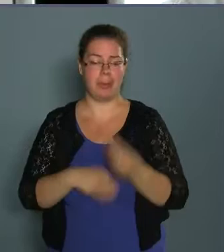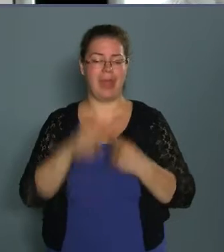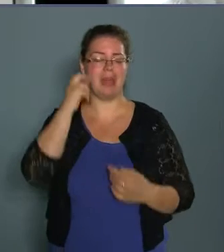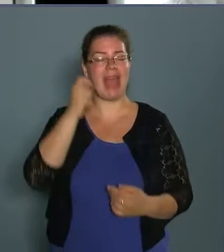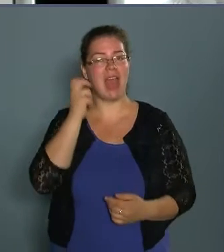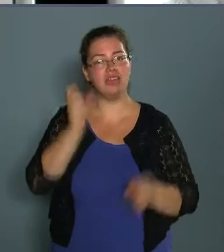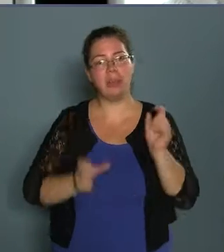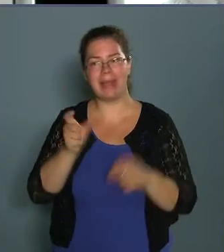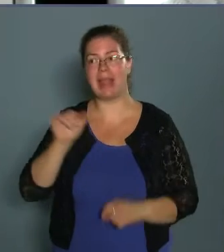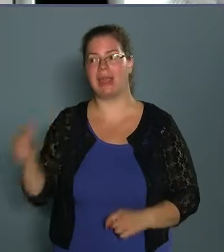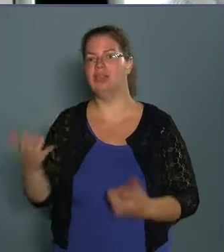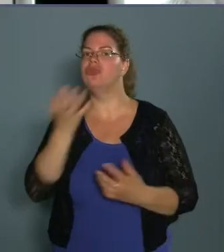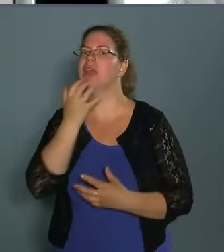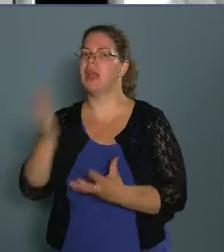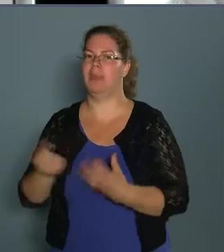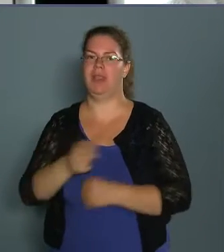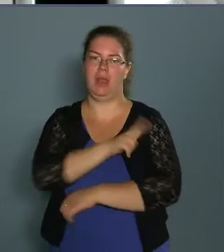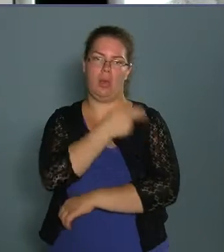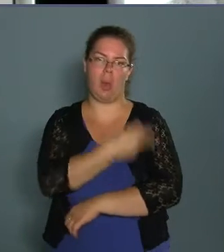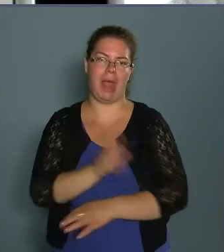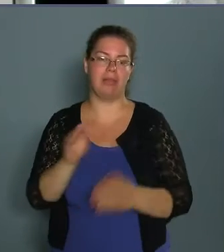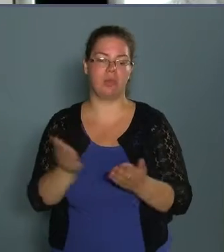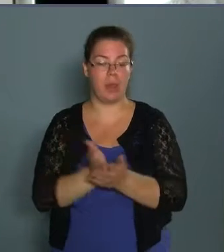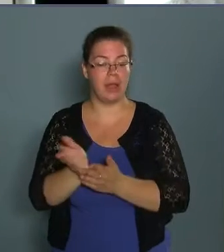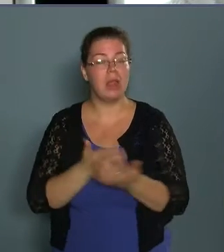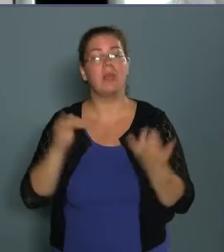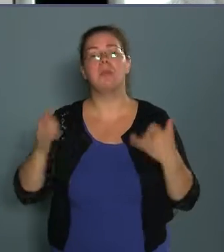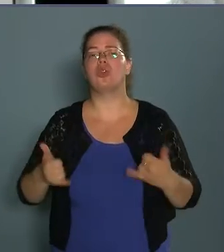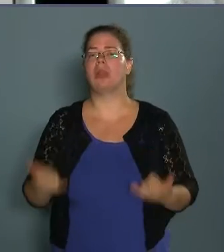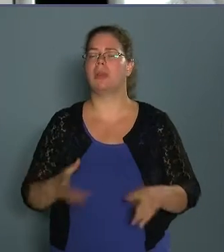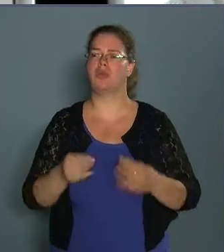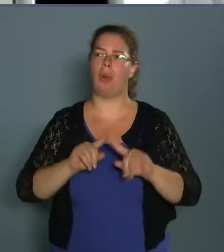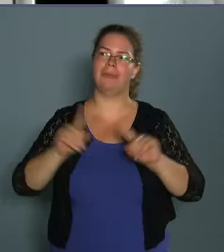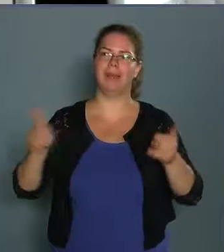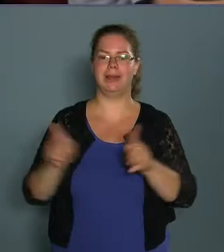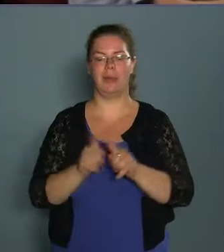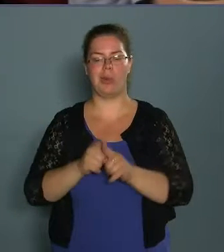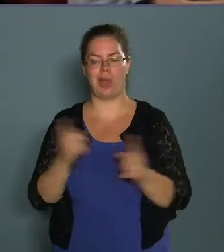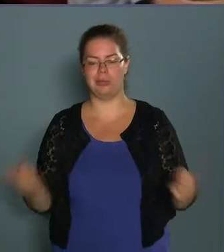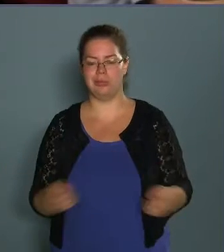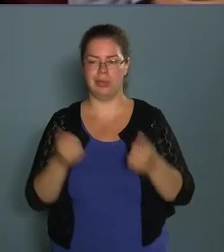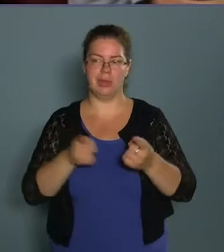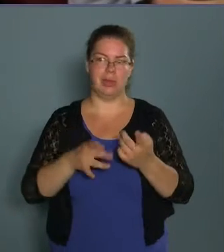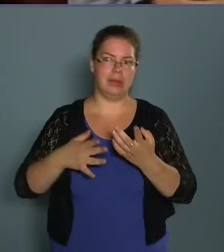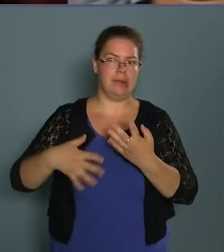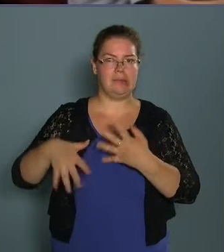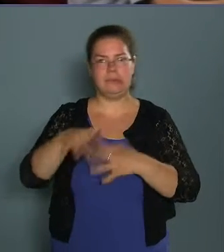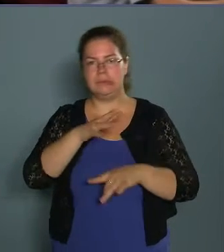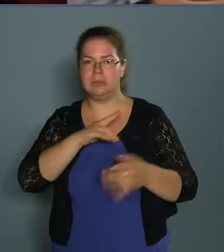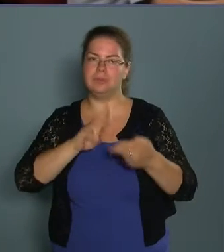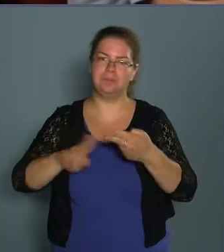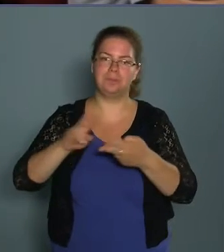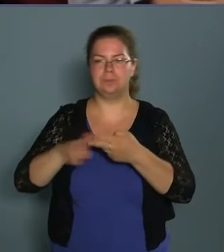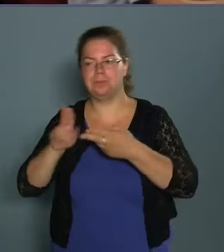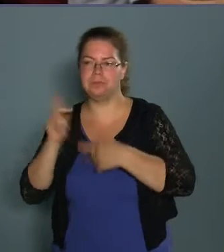az erzsébetiek is igénybe veszik a kórház szolgáltatásait. Mostanában sokféle olyan hír járt a